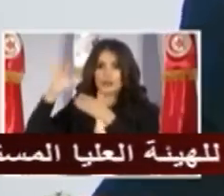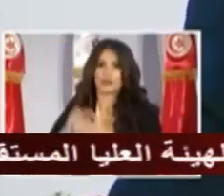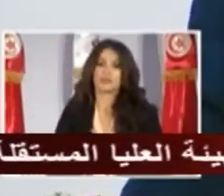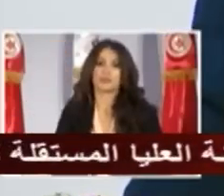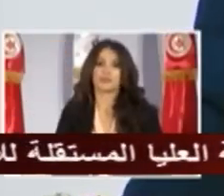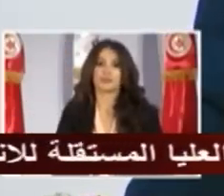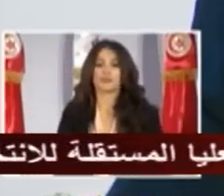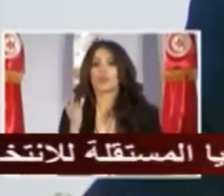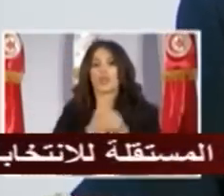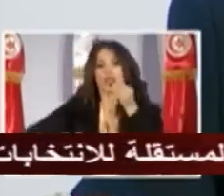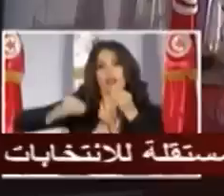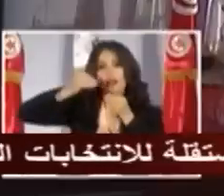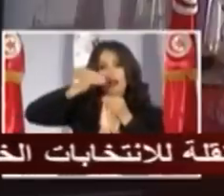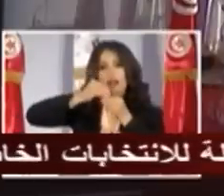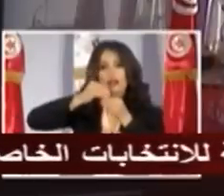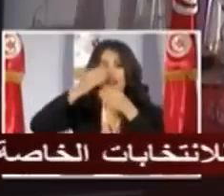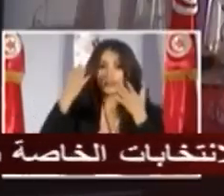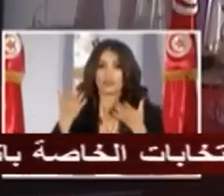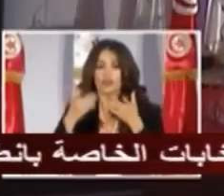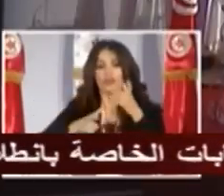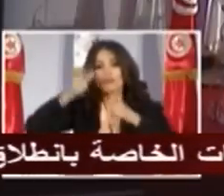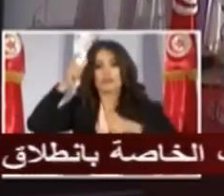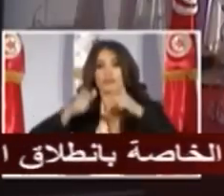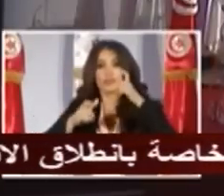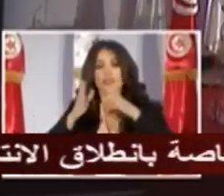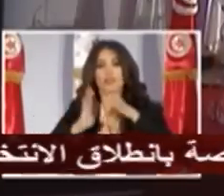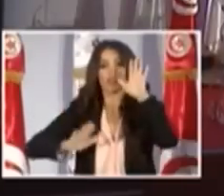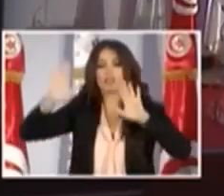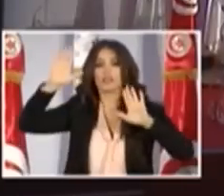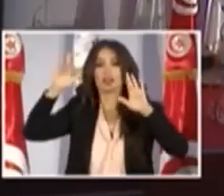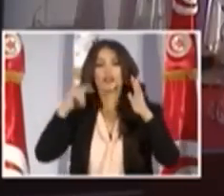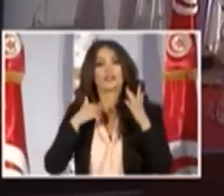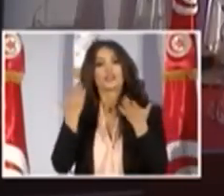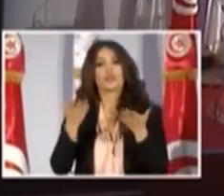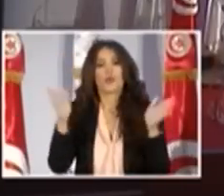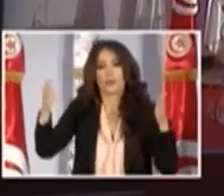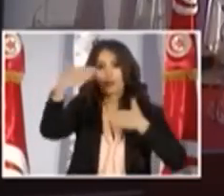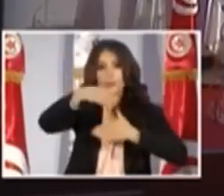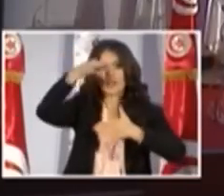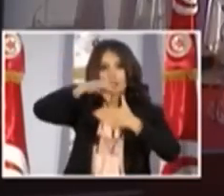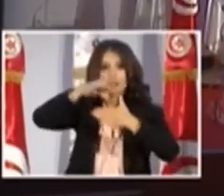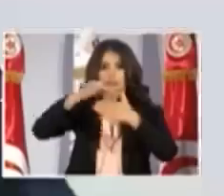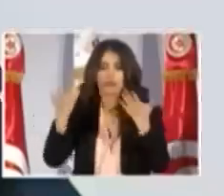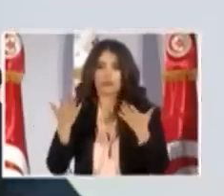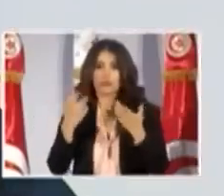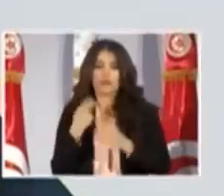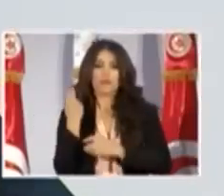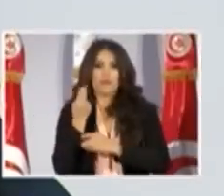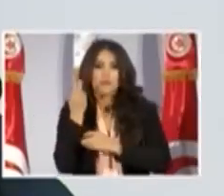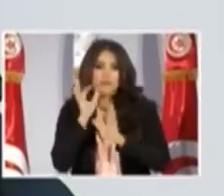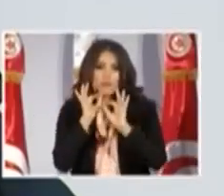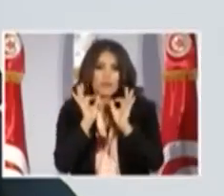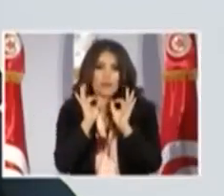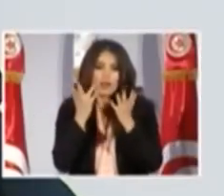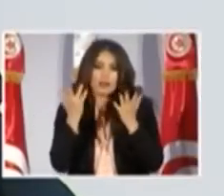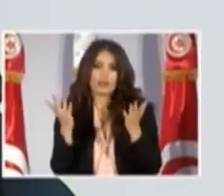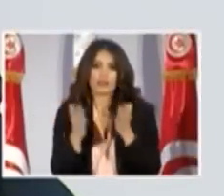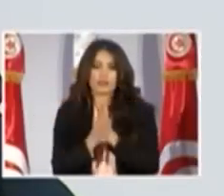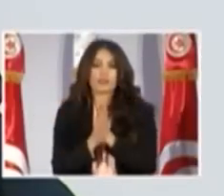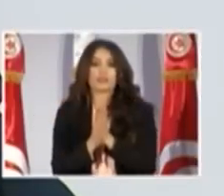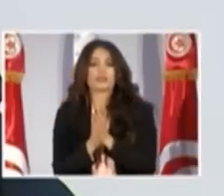حاجه يكون لعضويه مكاتب الاقتراع معناتها من مكان